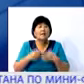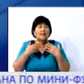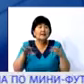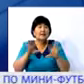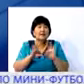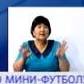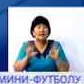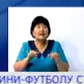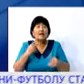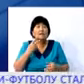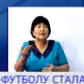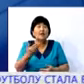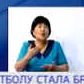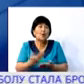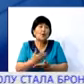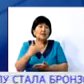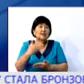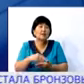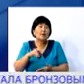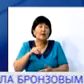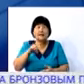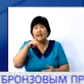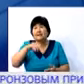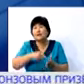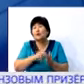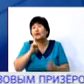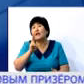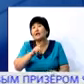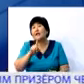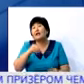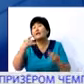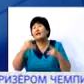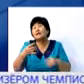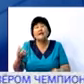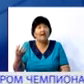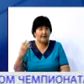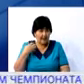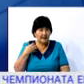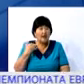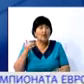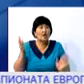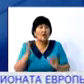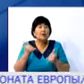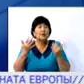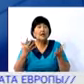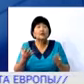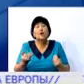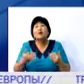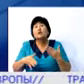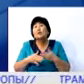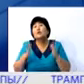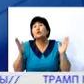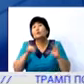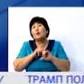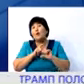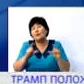последнее сообщение выпуска. Смотрите наши новости через портал kastrk.kz на сайте телеканала «Кызылорда». И о погоде на сегодня. Спонсор прогноза